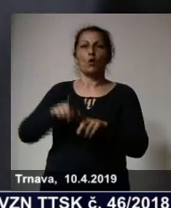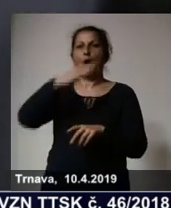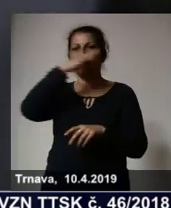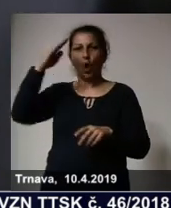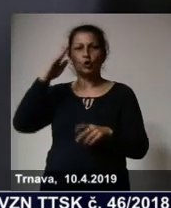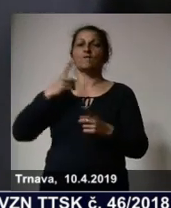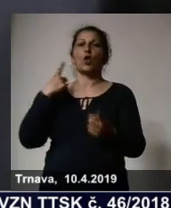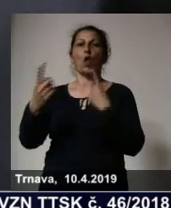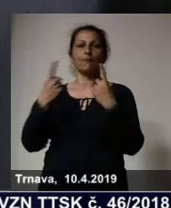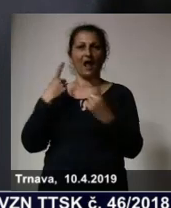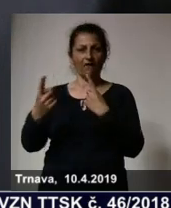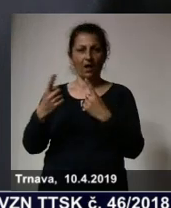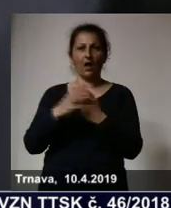tam.